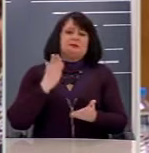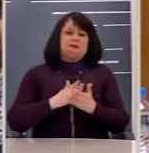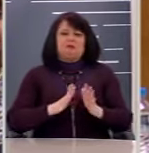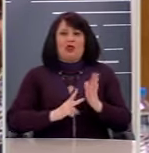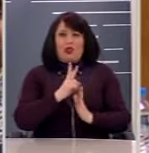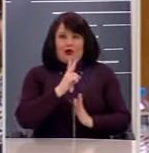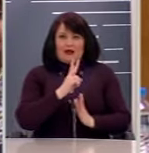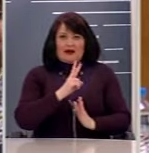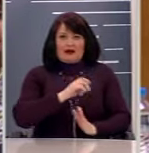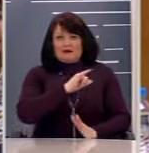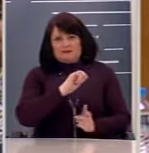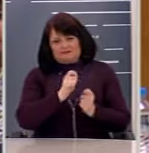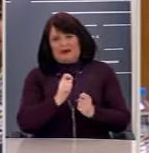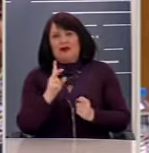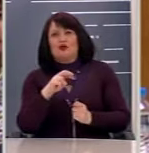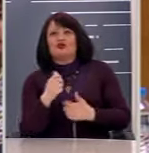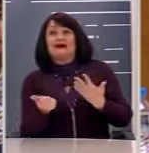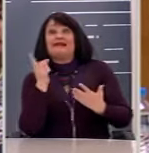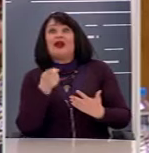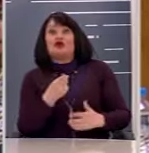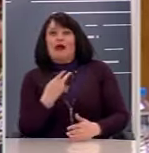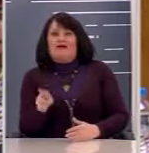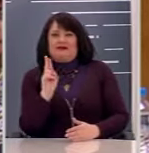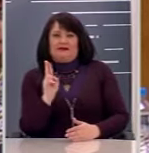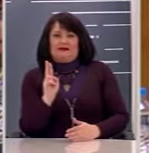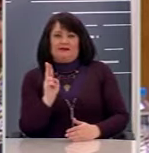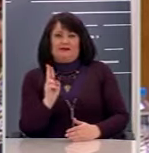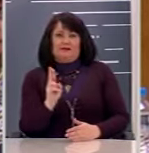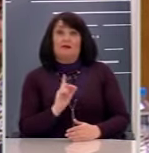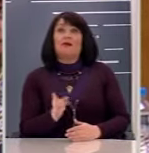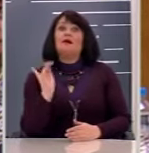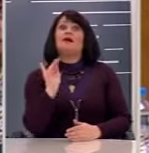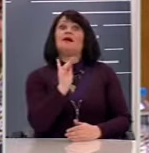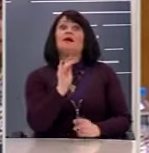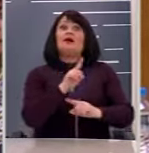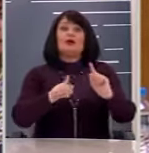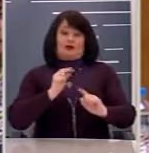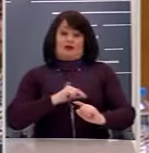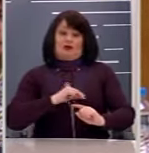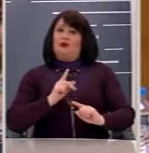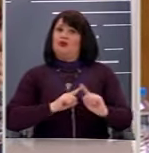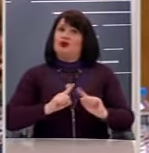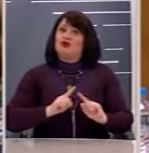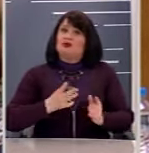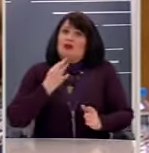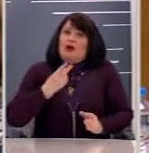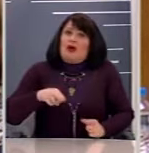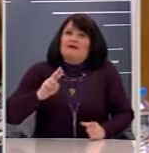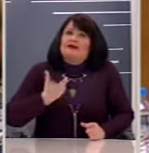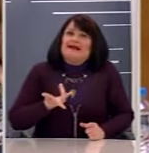12 στο 26%. Δεν πρέπει να ρωτήσουμε ποιοι κέρδισαν από αυτό?